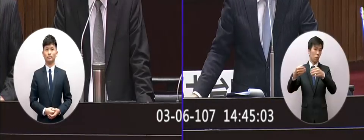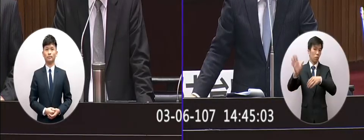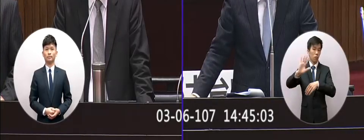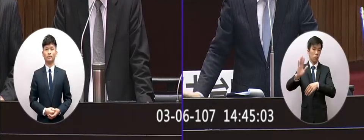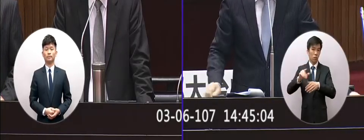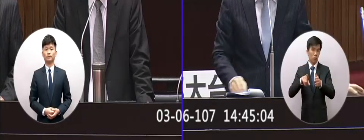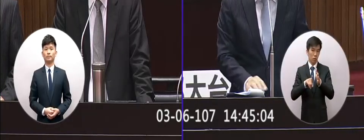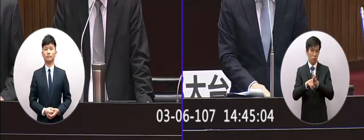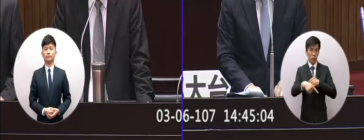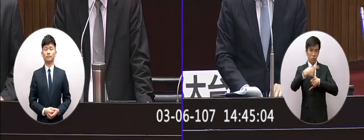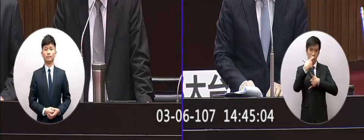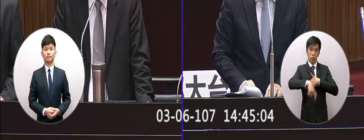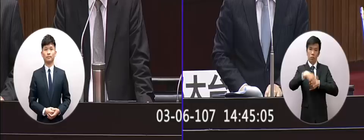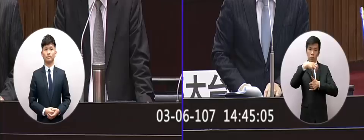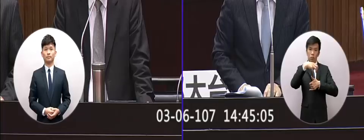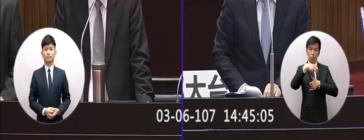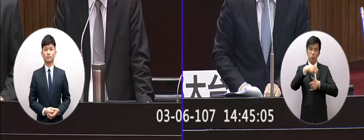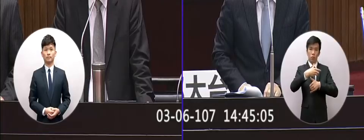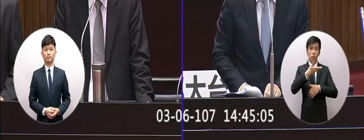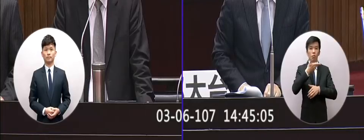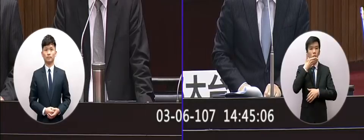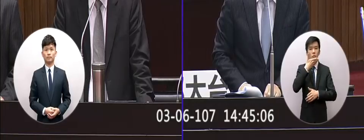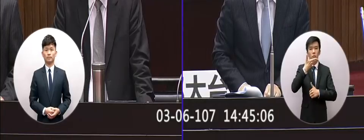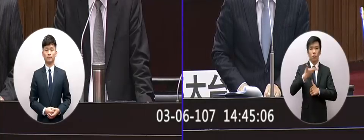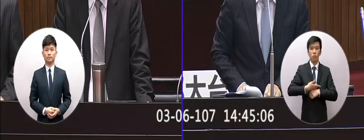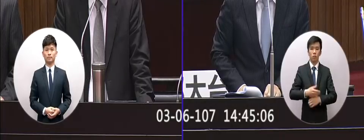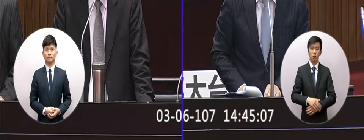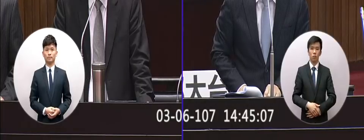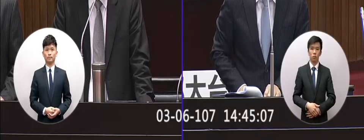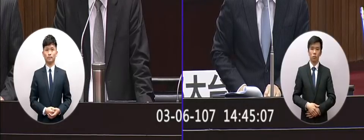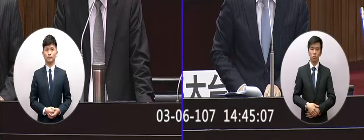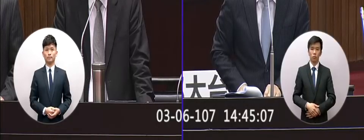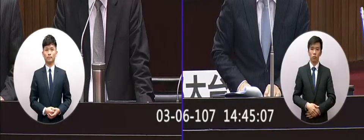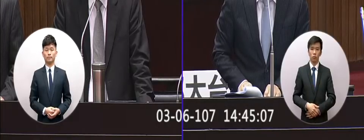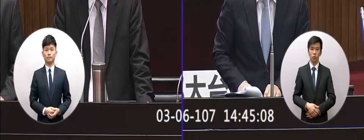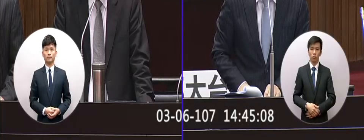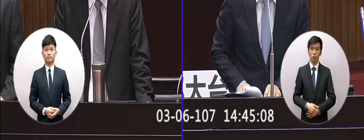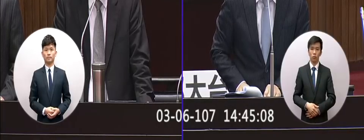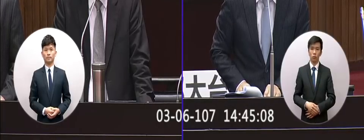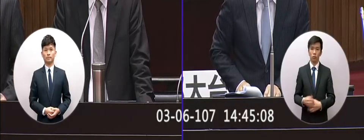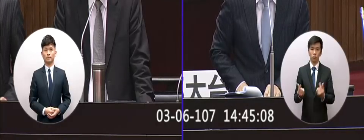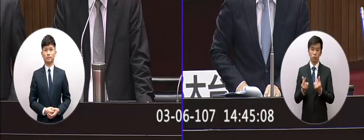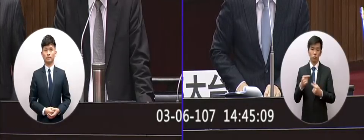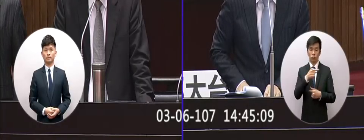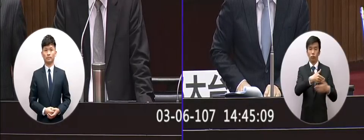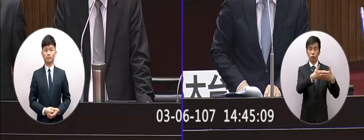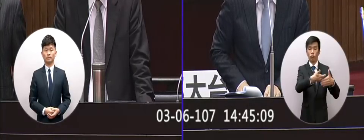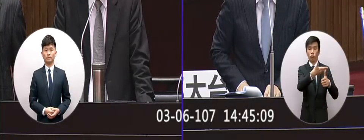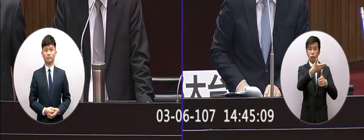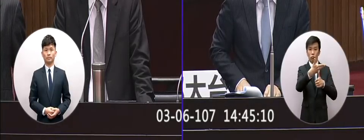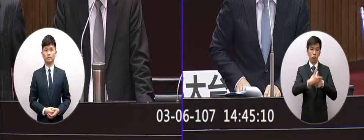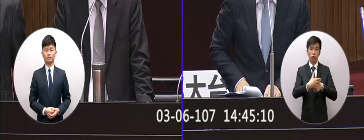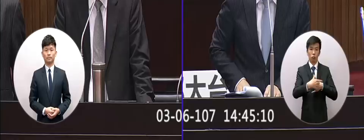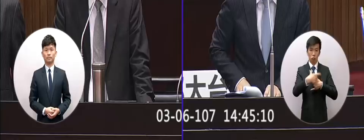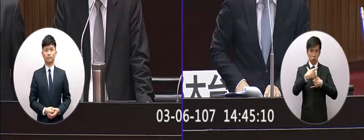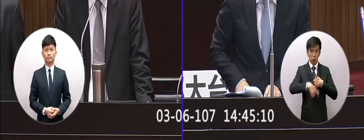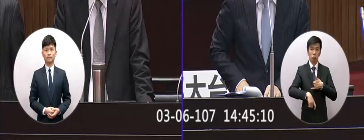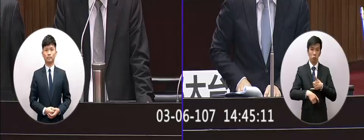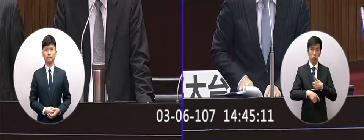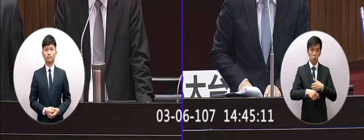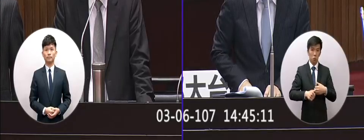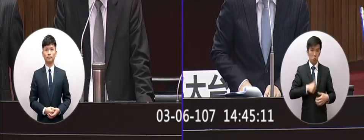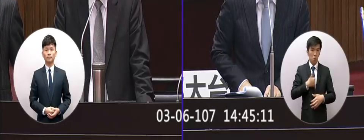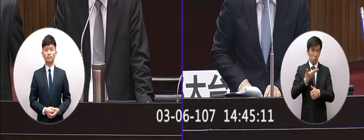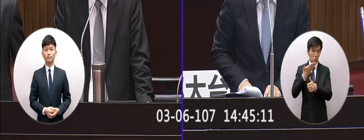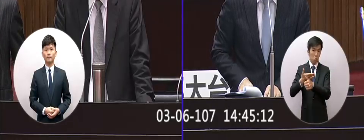对个人，所以你看他给的这些措施优惠里面，嫌少是给企业、给团